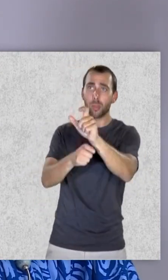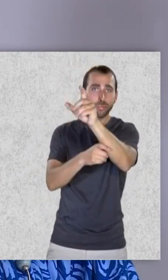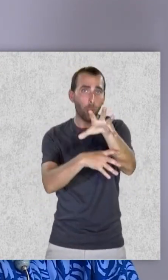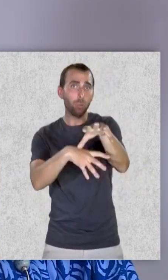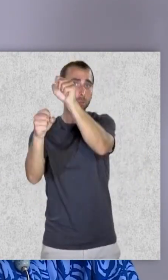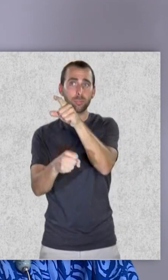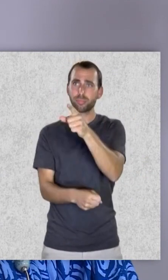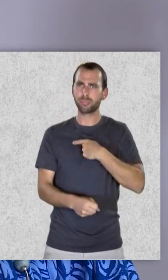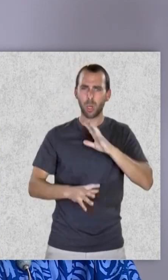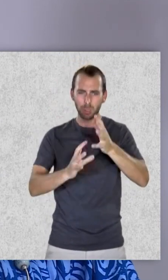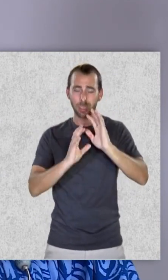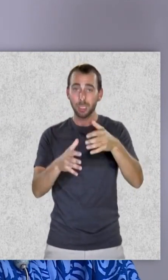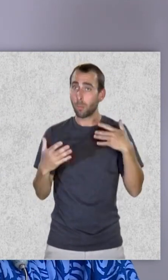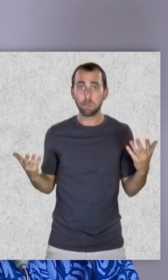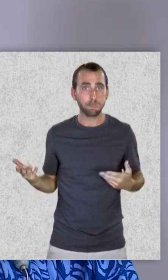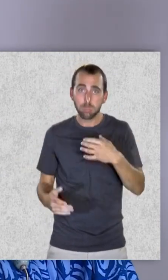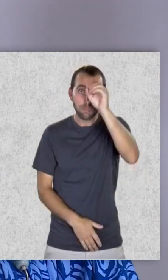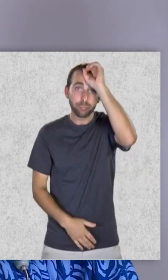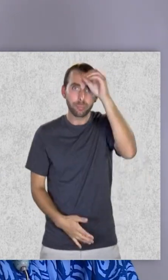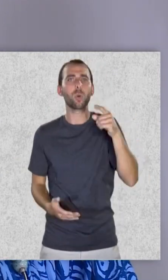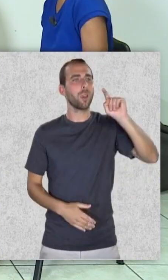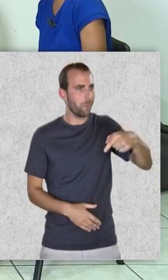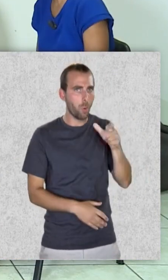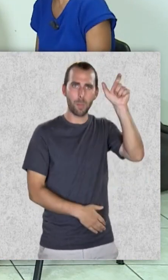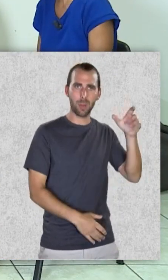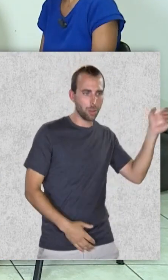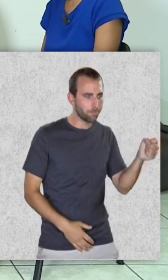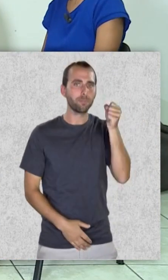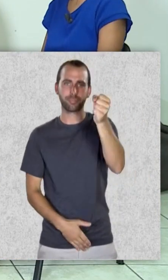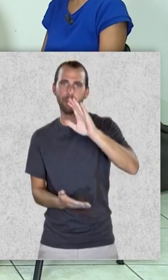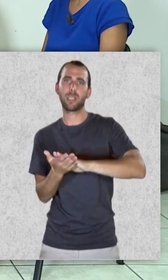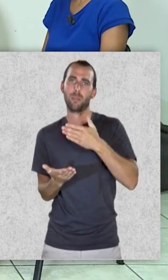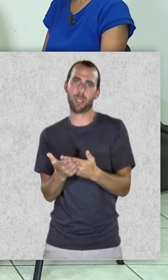il faut forcément quelqu'un qui fasse de l'interprétariat.